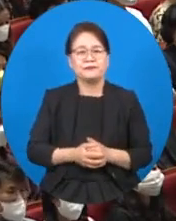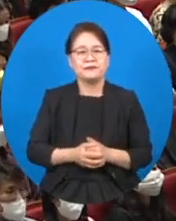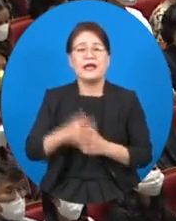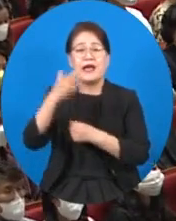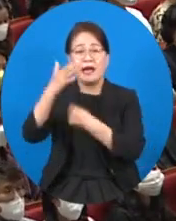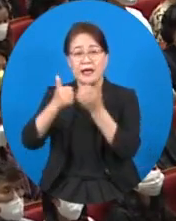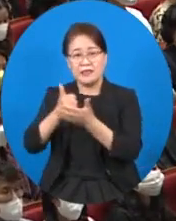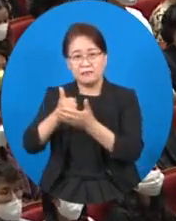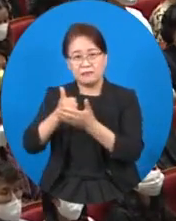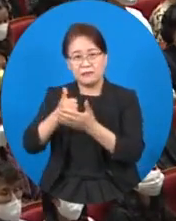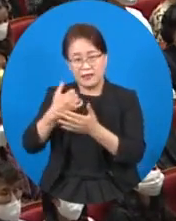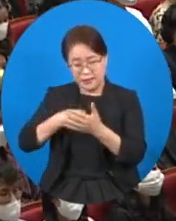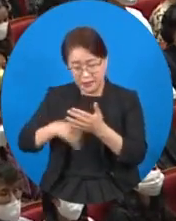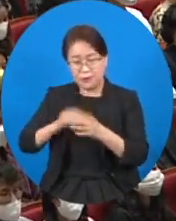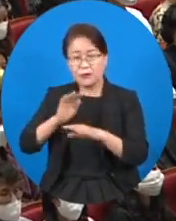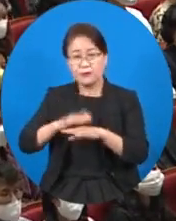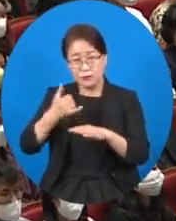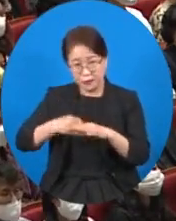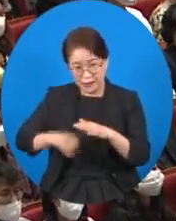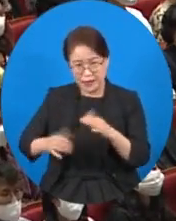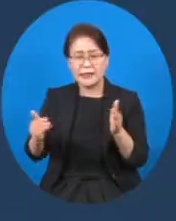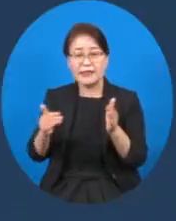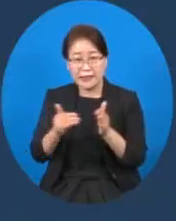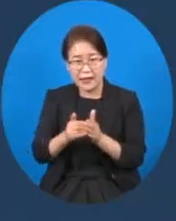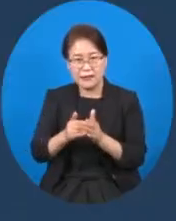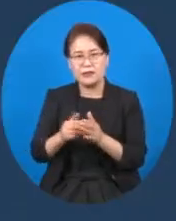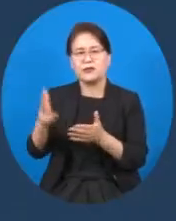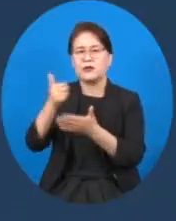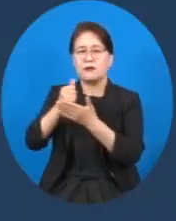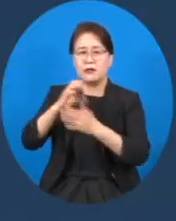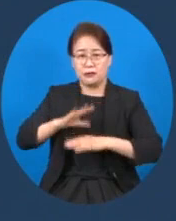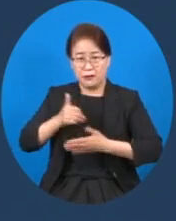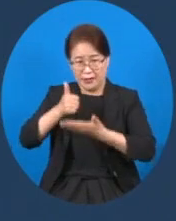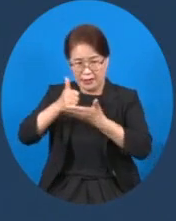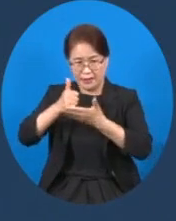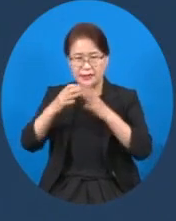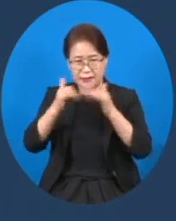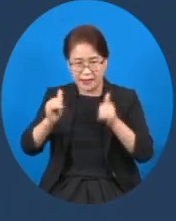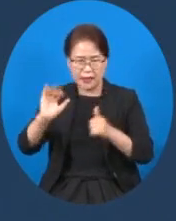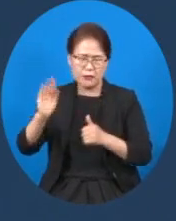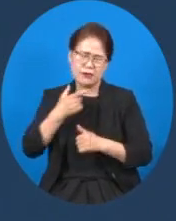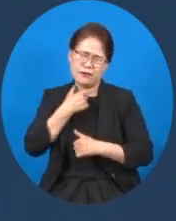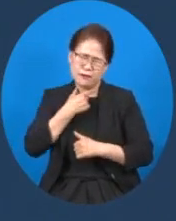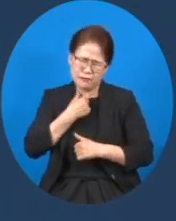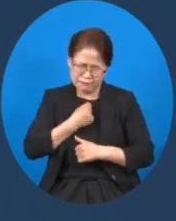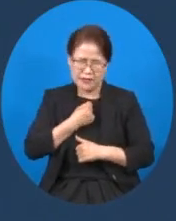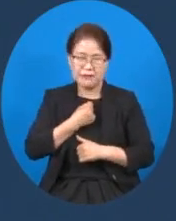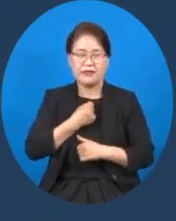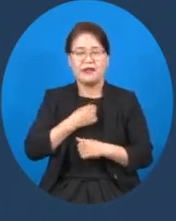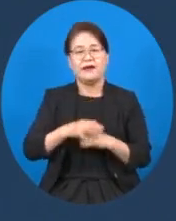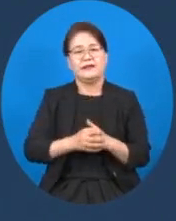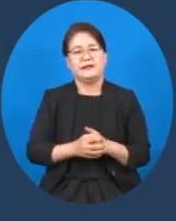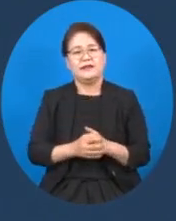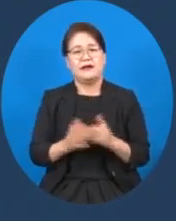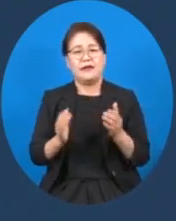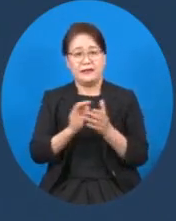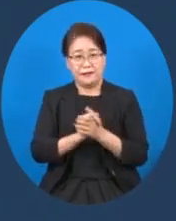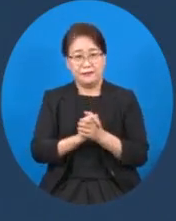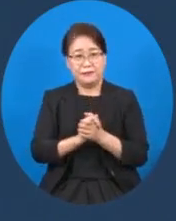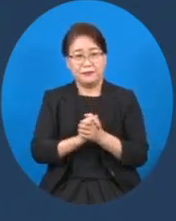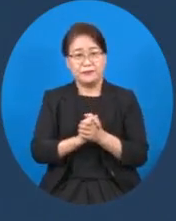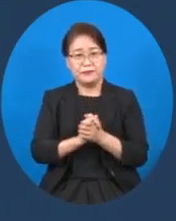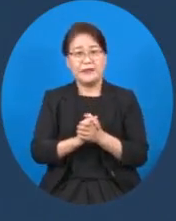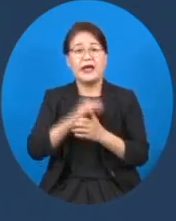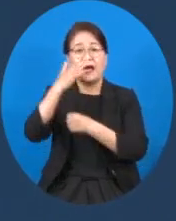하나님은 나와 내 자녀와 손주들까지 여호와를 경외하는 자가 되기를 원하십니다. 뿐만